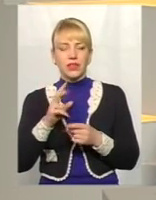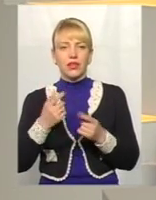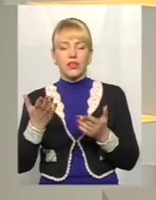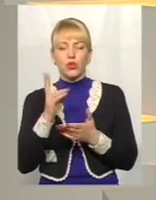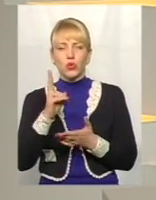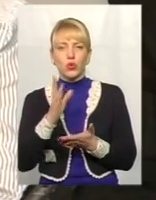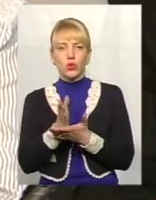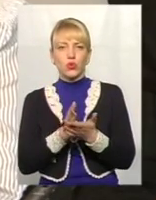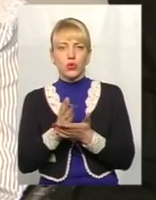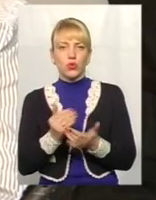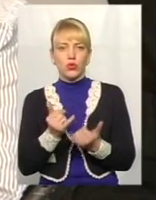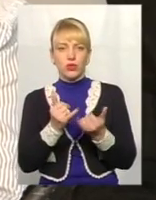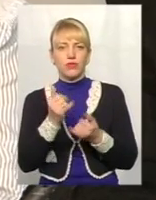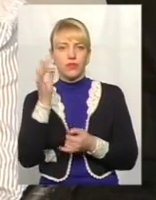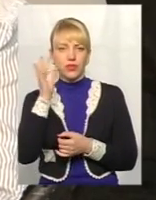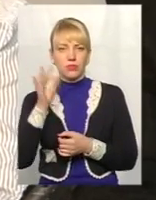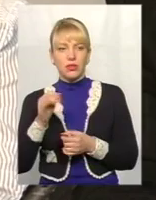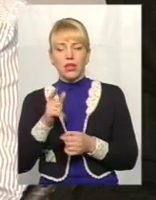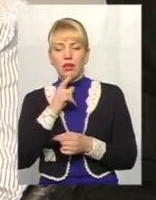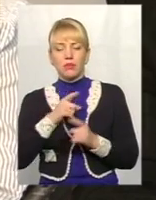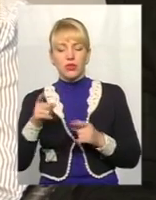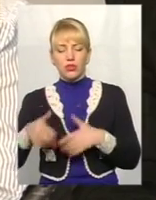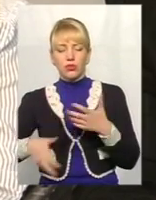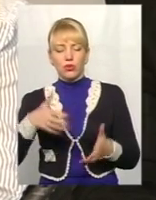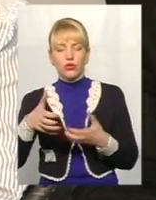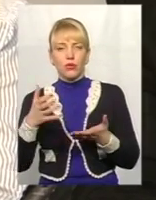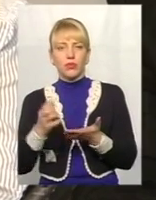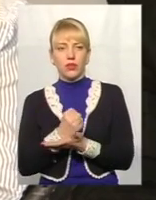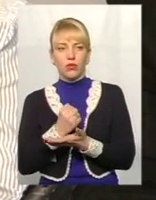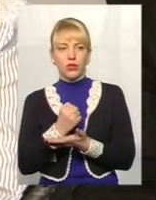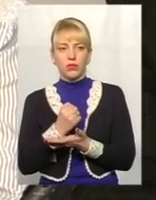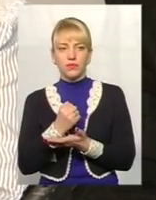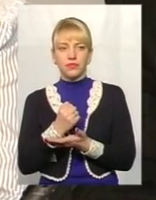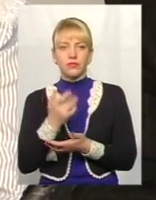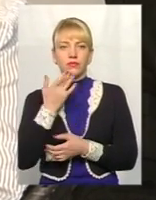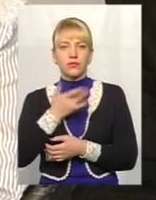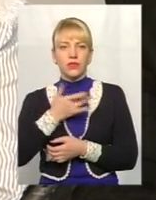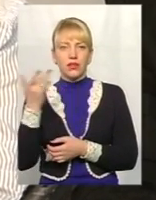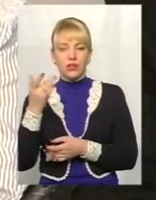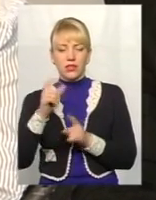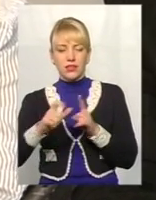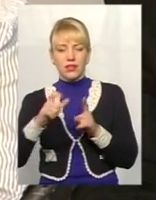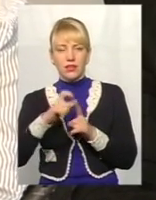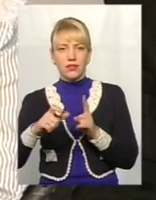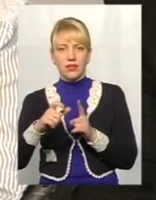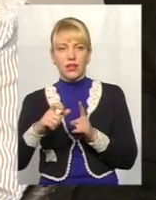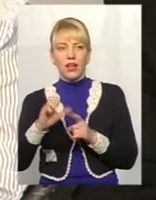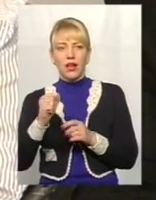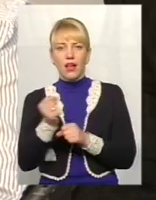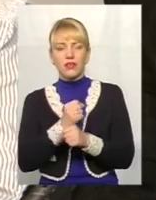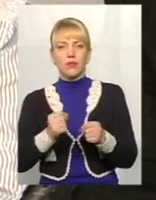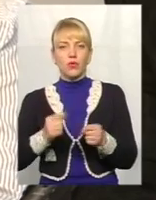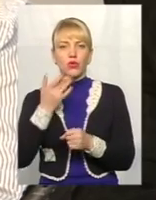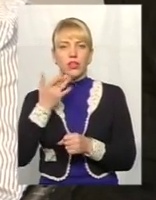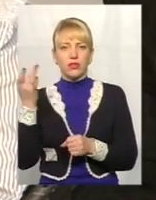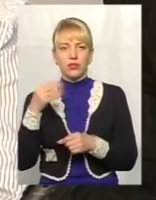служили в німців. Чому? Під час розкопок знаходимо радянські гільзи, а зброю